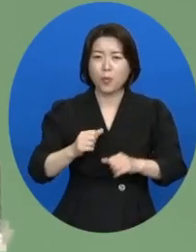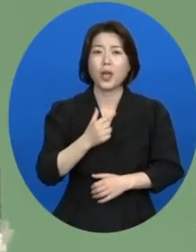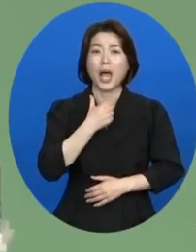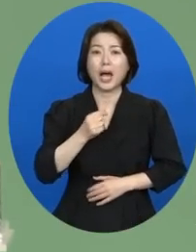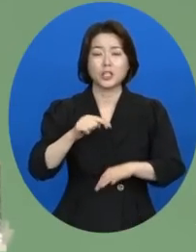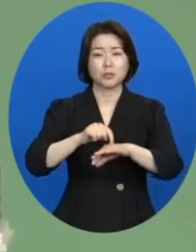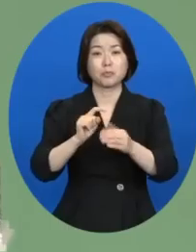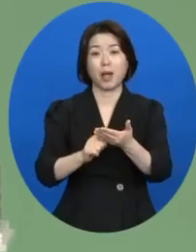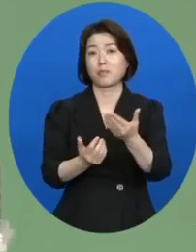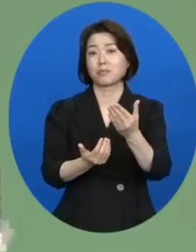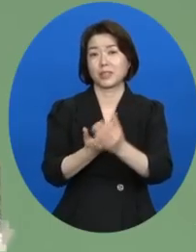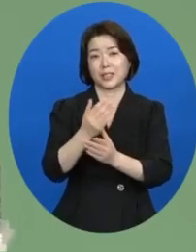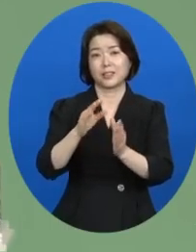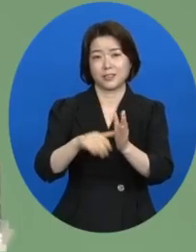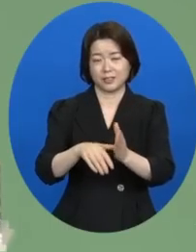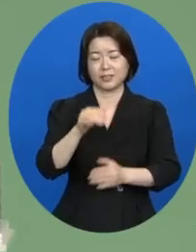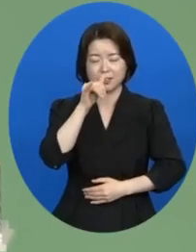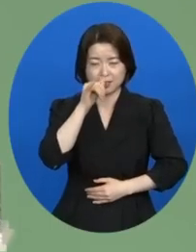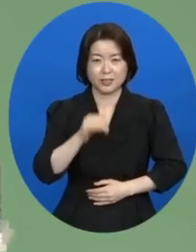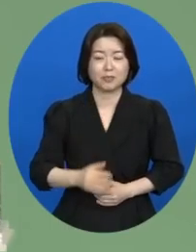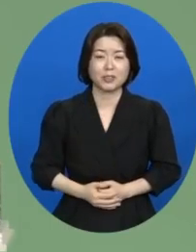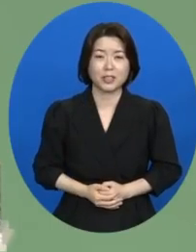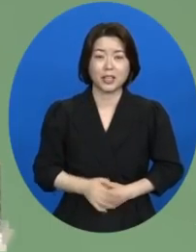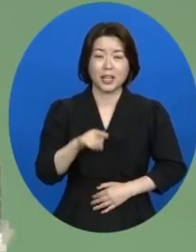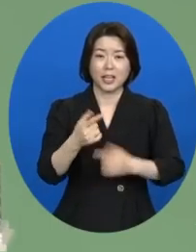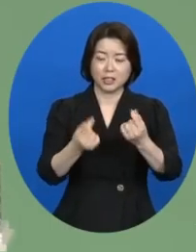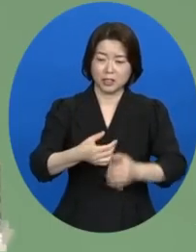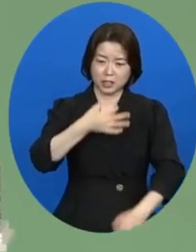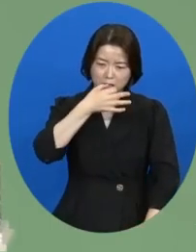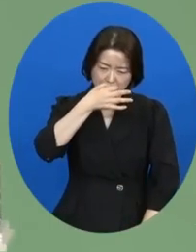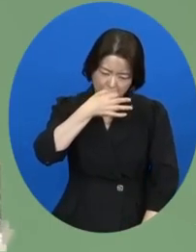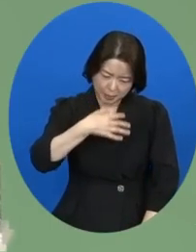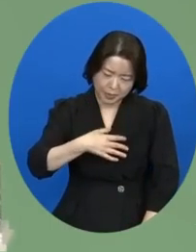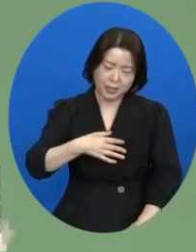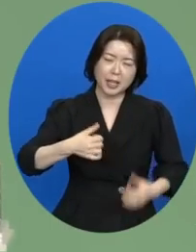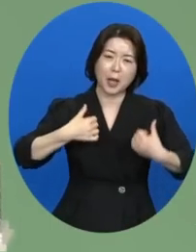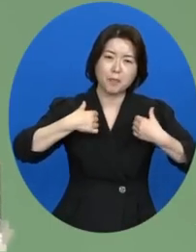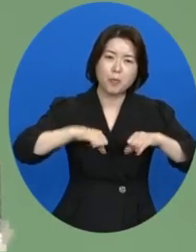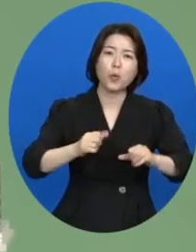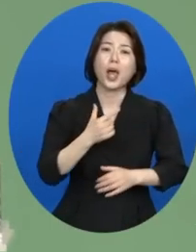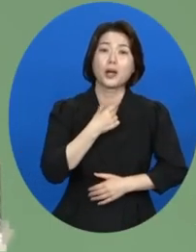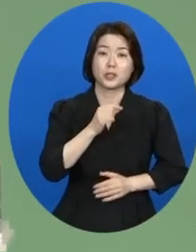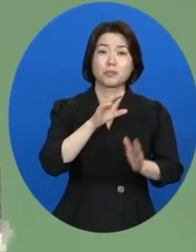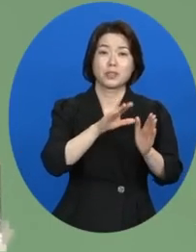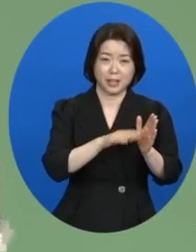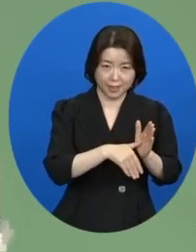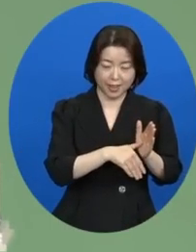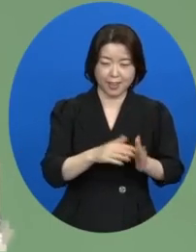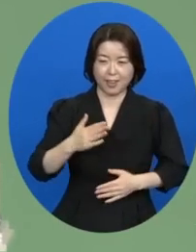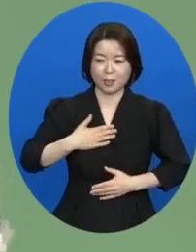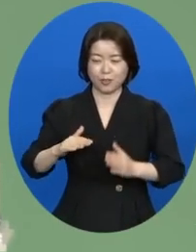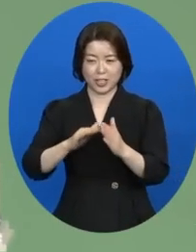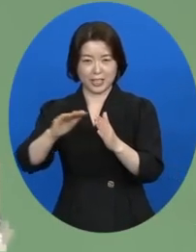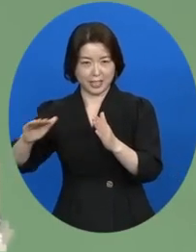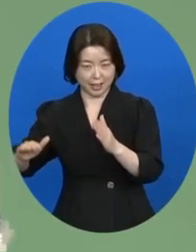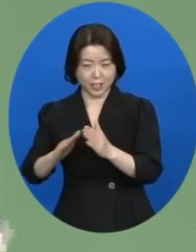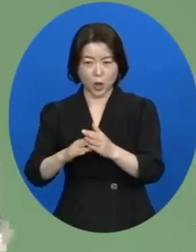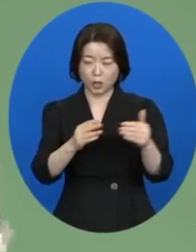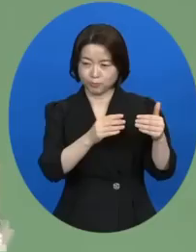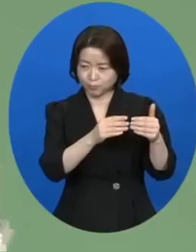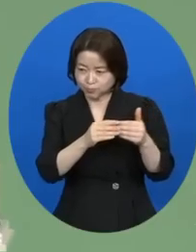들기도 하였습니다. 그렇게 힘들고 포기하고 싶을 때 저희 가정을 붙잡아 준